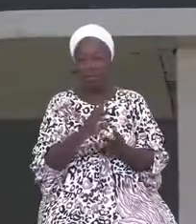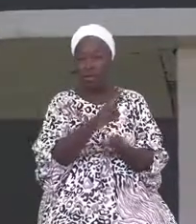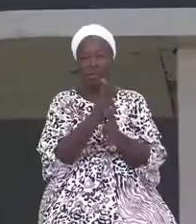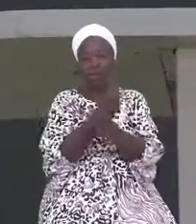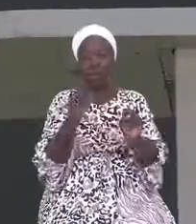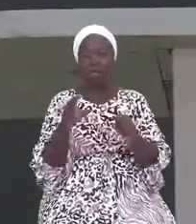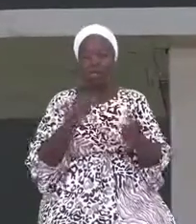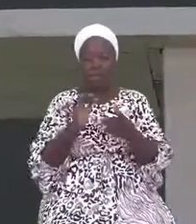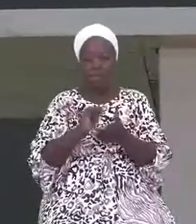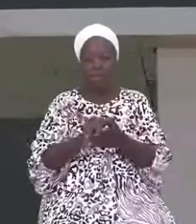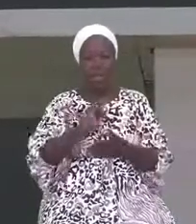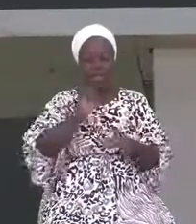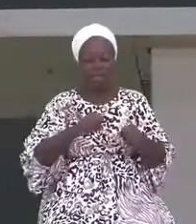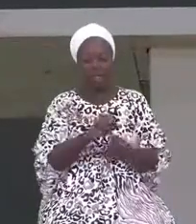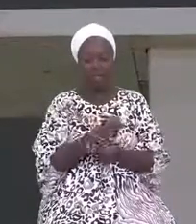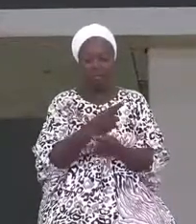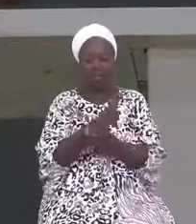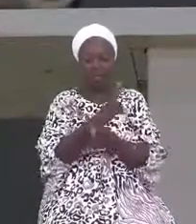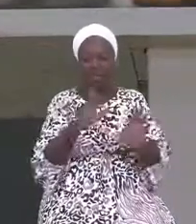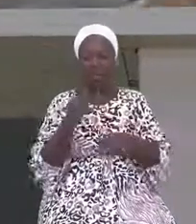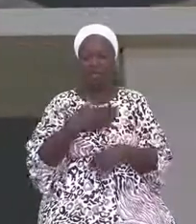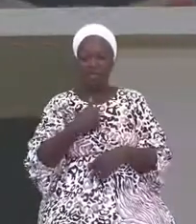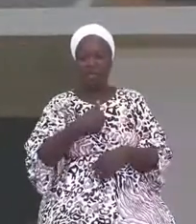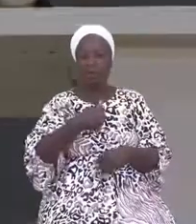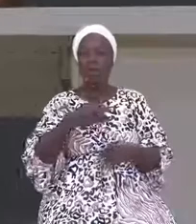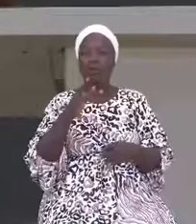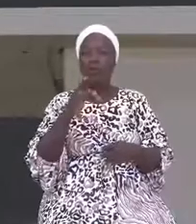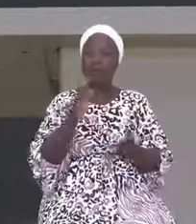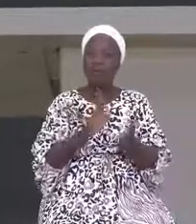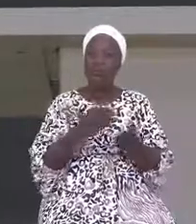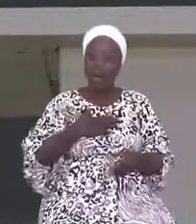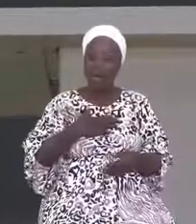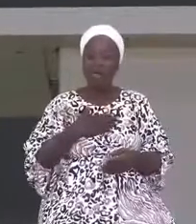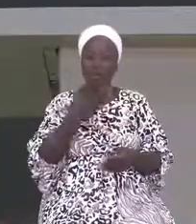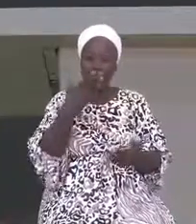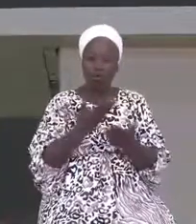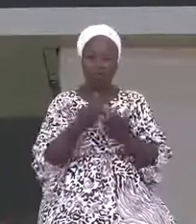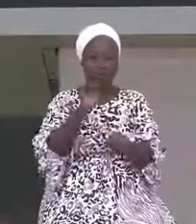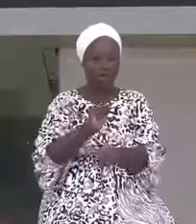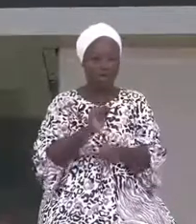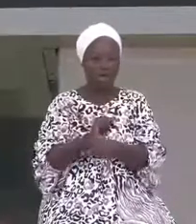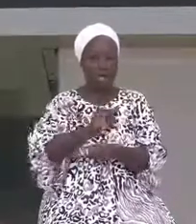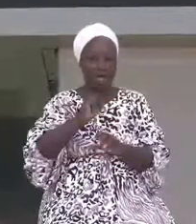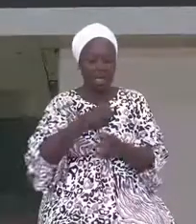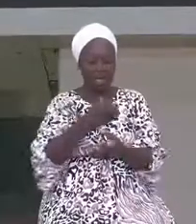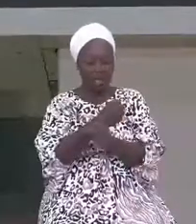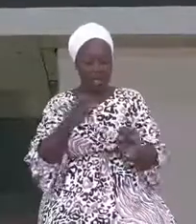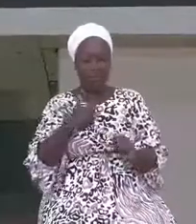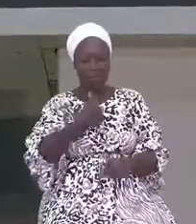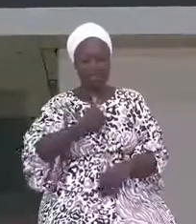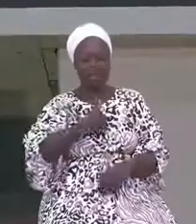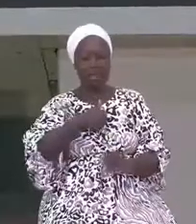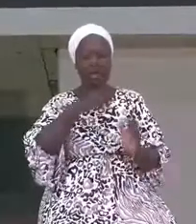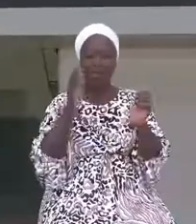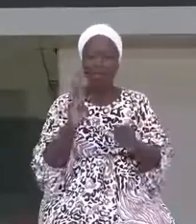œuvres. Je peux me racheter par mes actions, par